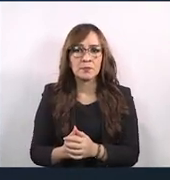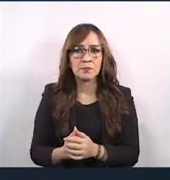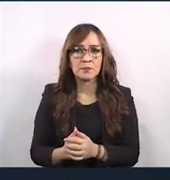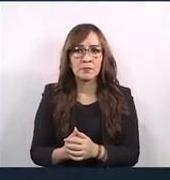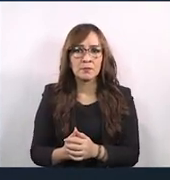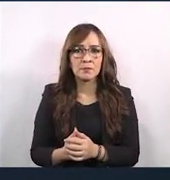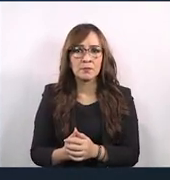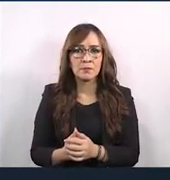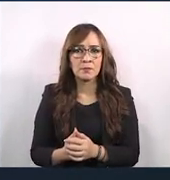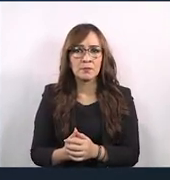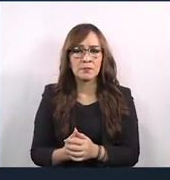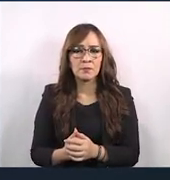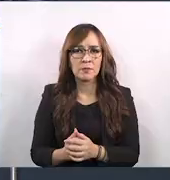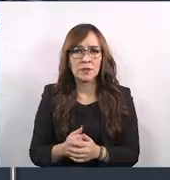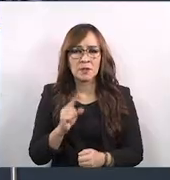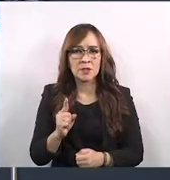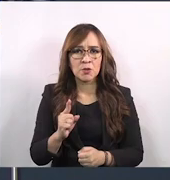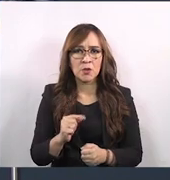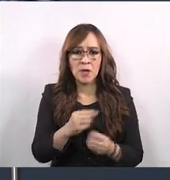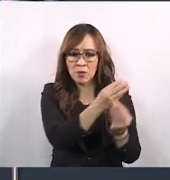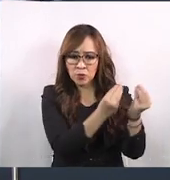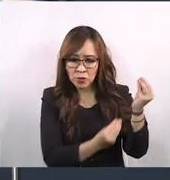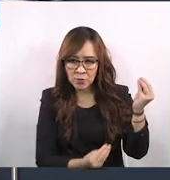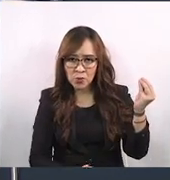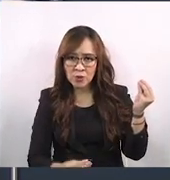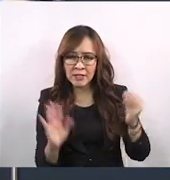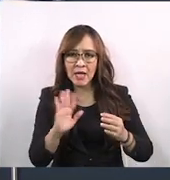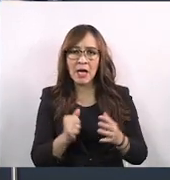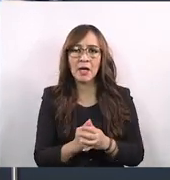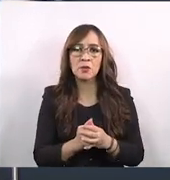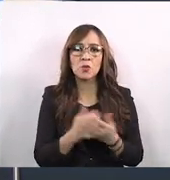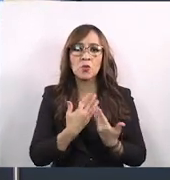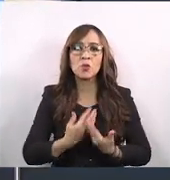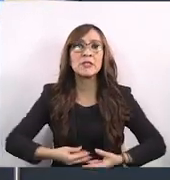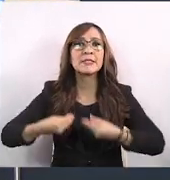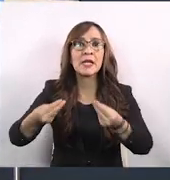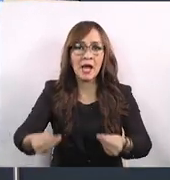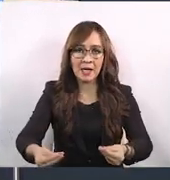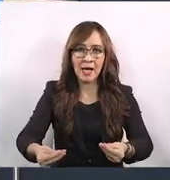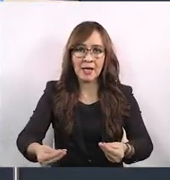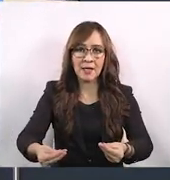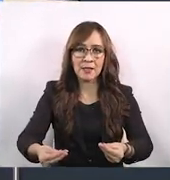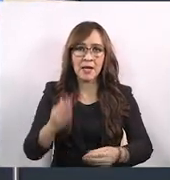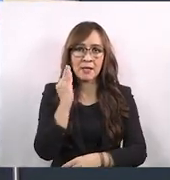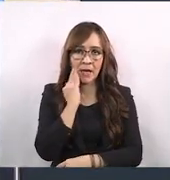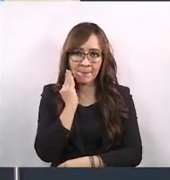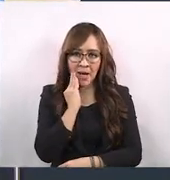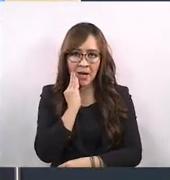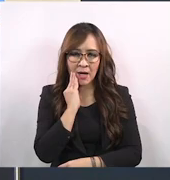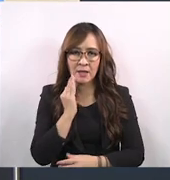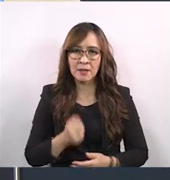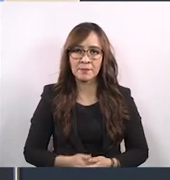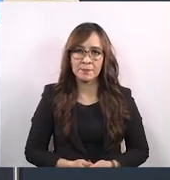moyangku porno sesuatu yang turun temurun tidak akan aku lepaskan begitu saja intan dan